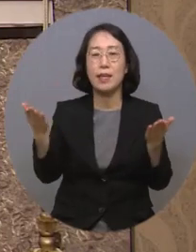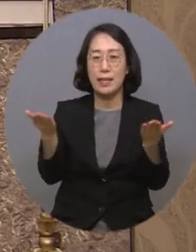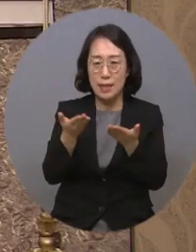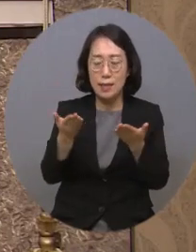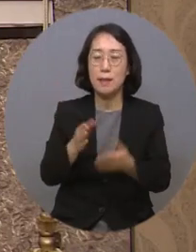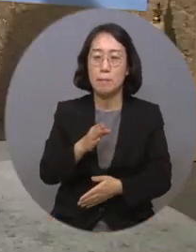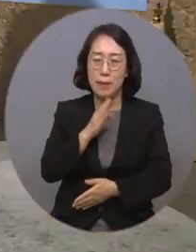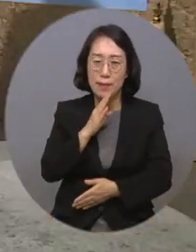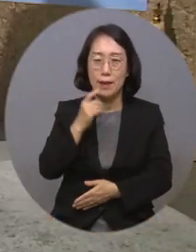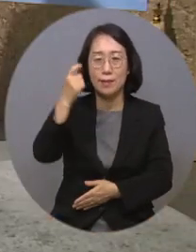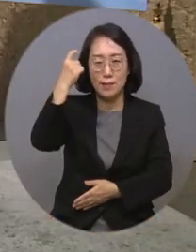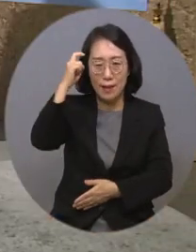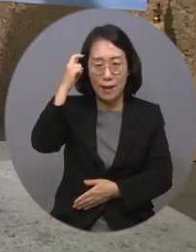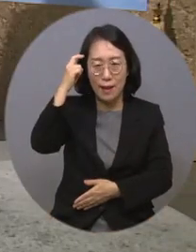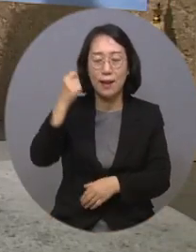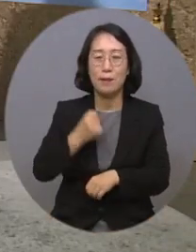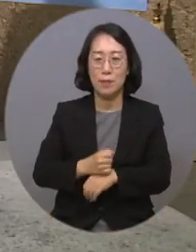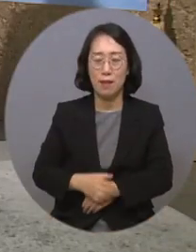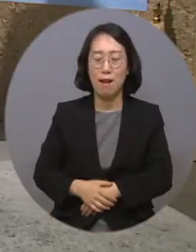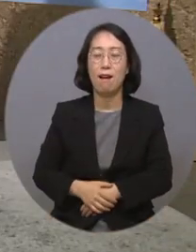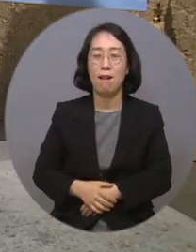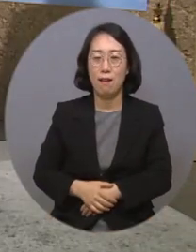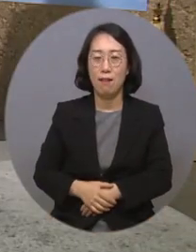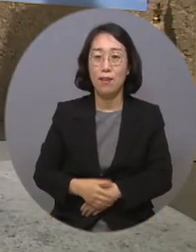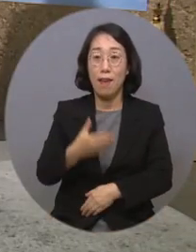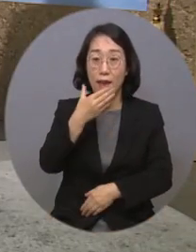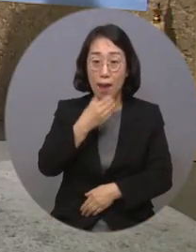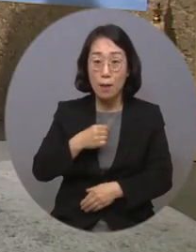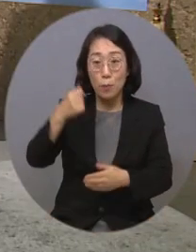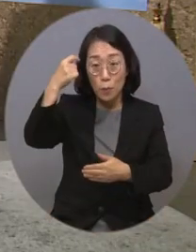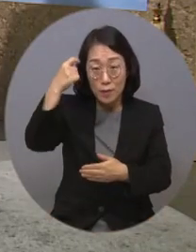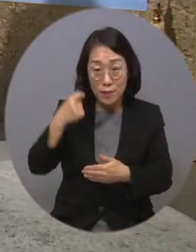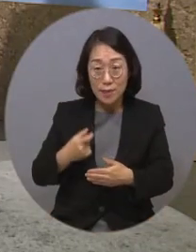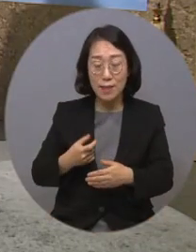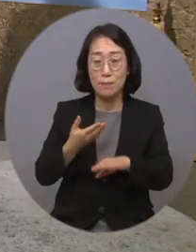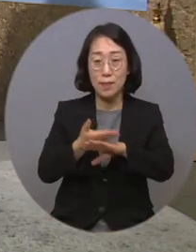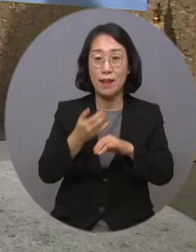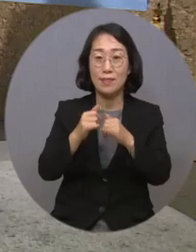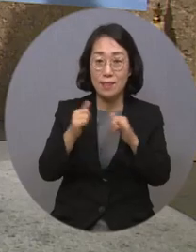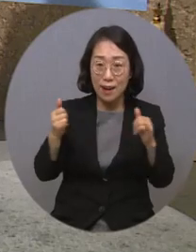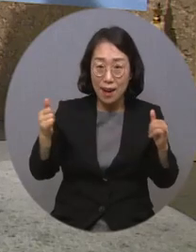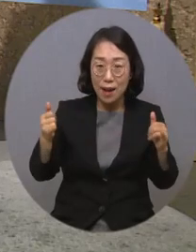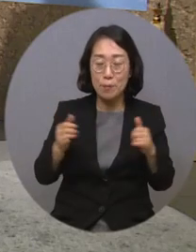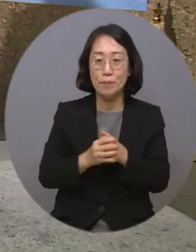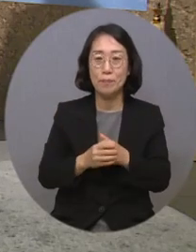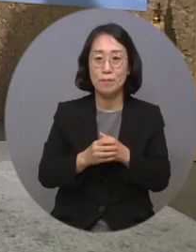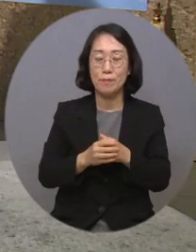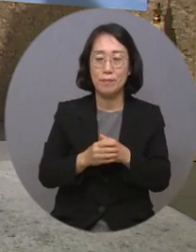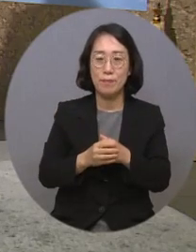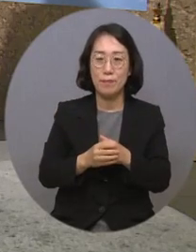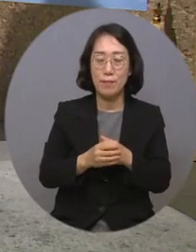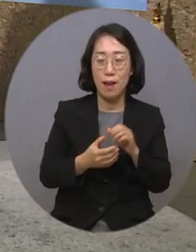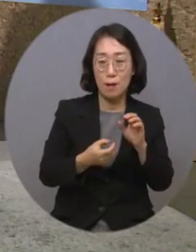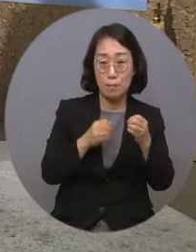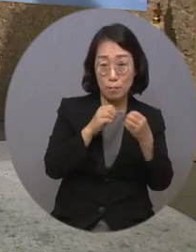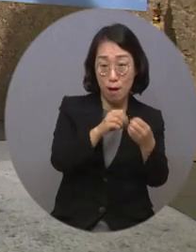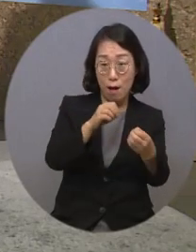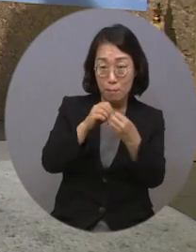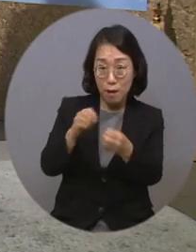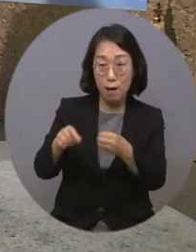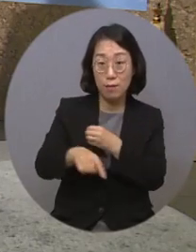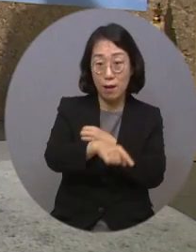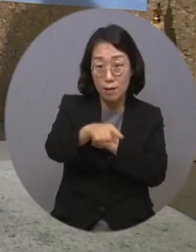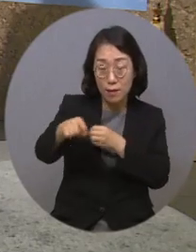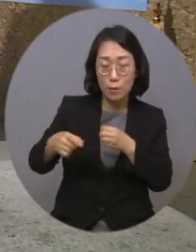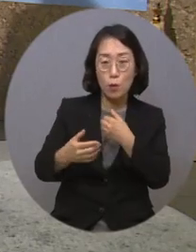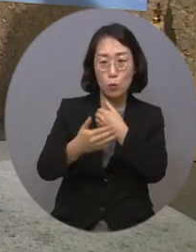하고 있습니다. 그런 이제 진심과 또 그 행복감들이 주변에 널리 전해져서 네. 또 많은 분들이 같이 도와주신 그렇죠. 게